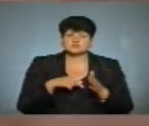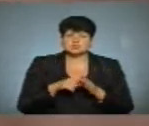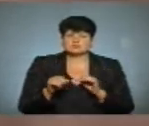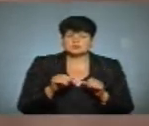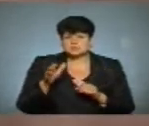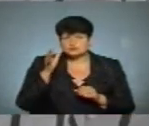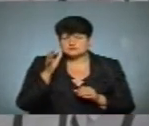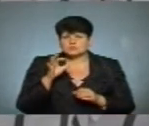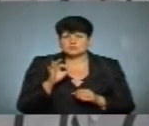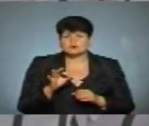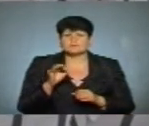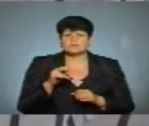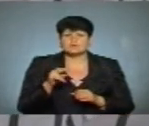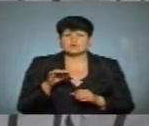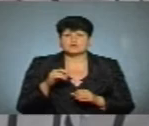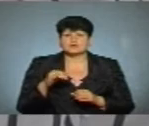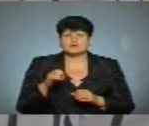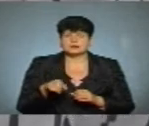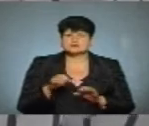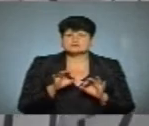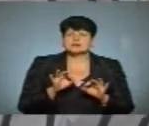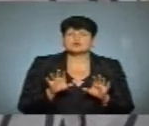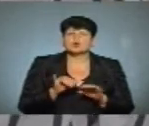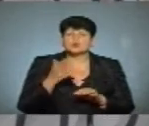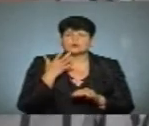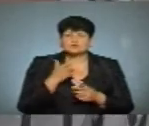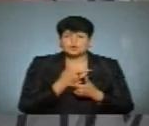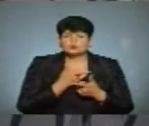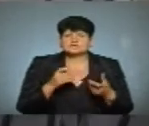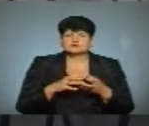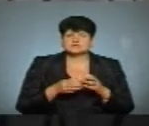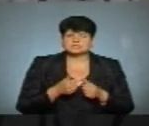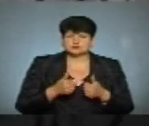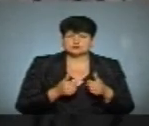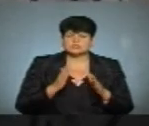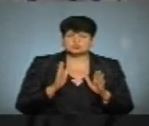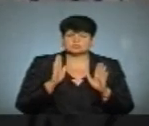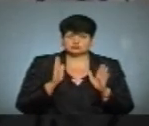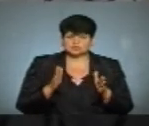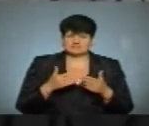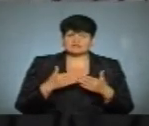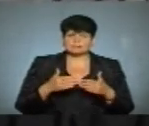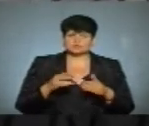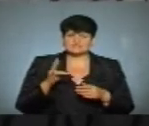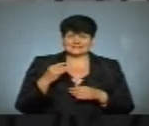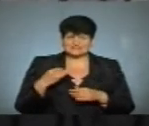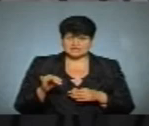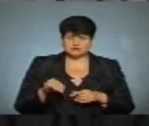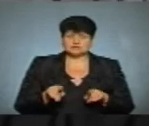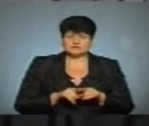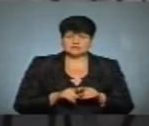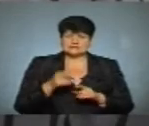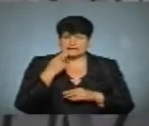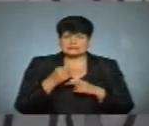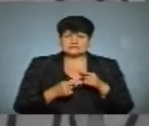науки Ольга Похиляк. Вона розповіла, коли оголосять результати конкурсу. Якщо відбудеться випускний, однозначно, як завжди